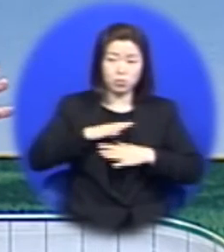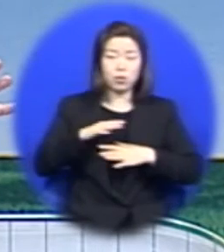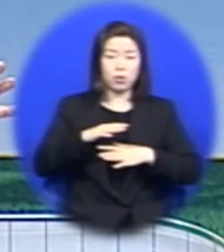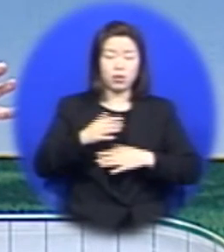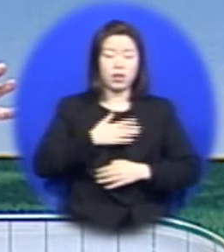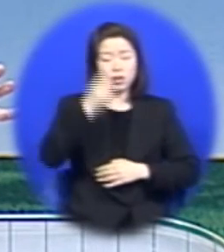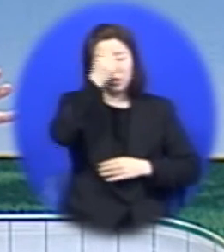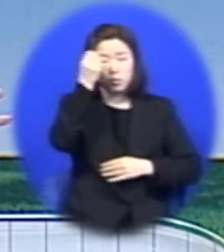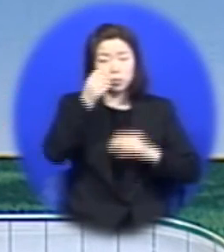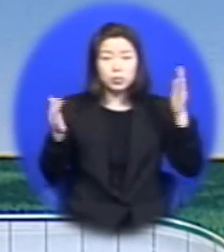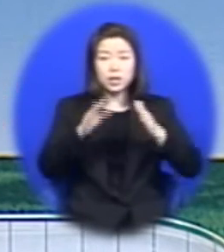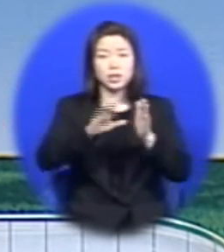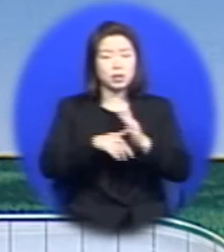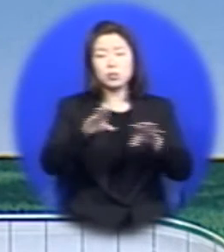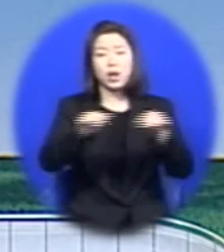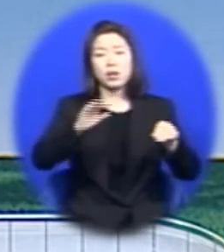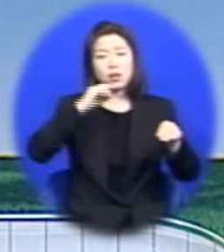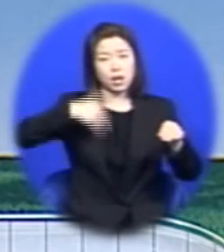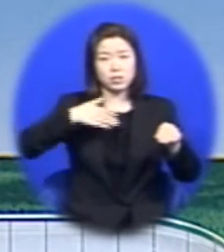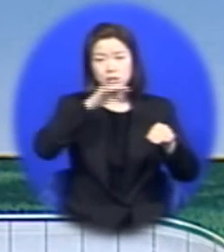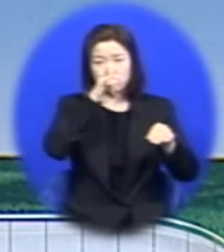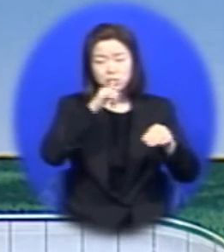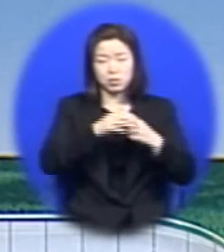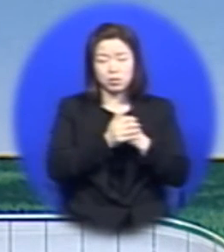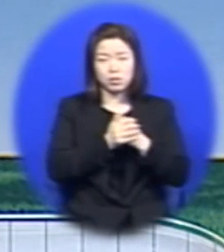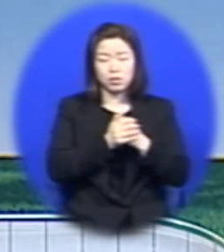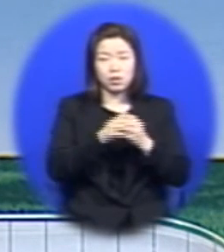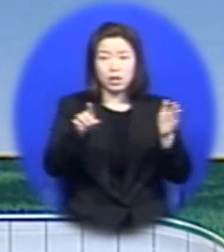안 되더라고요. 신학교 1학년 들어갔을 때